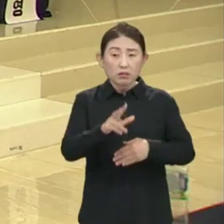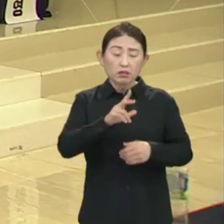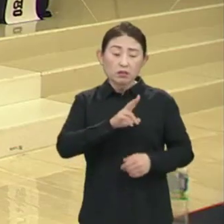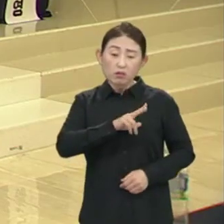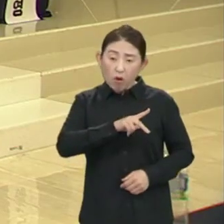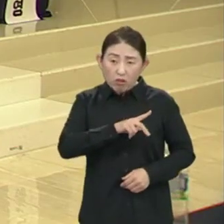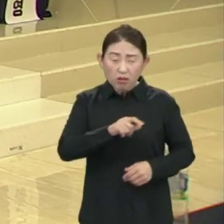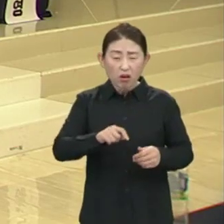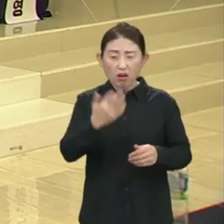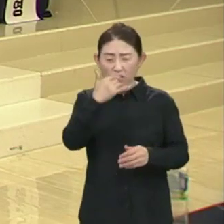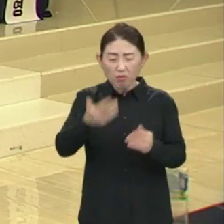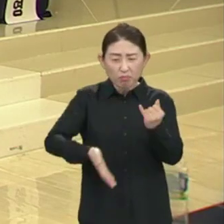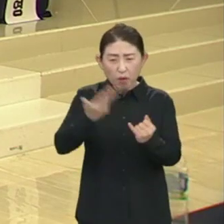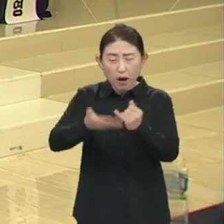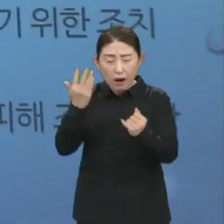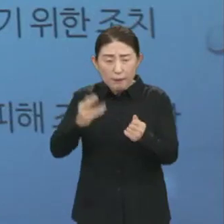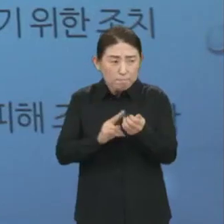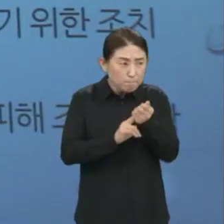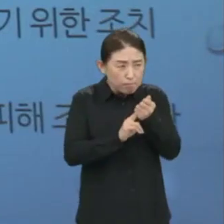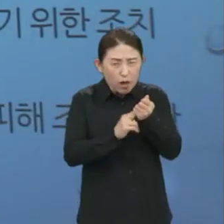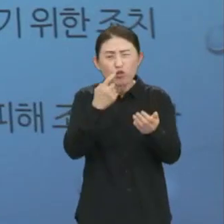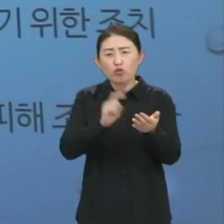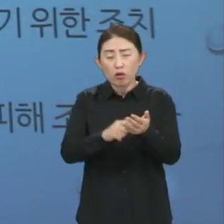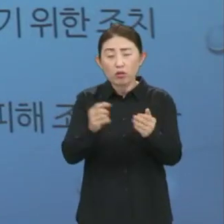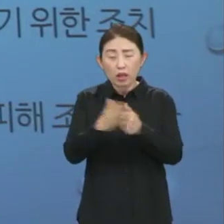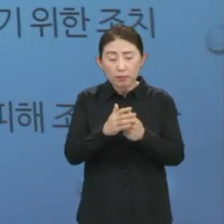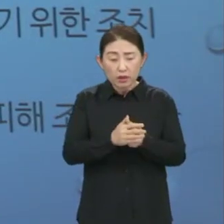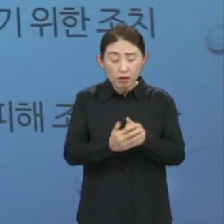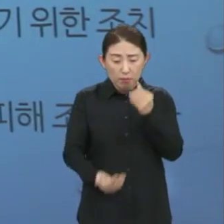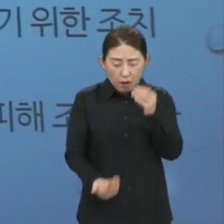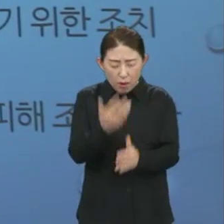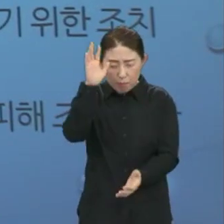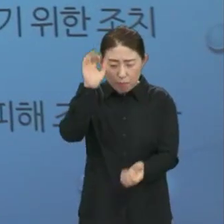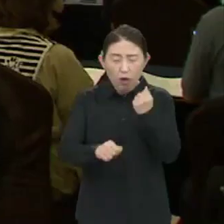성범죄의 특수성을 감안해 피해자 발생 이후 신고 시스템